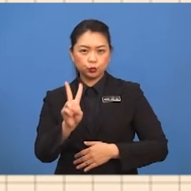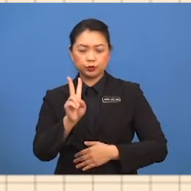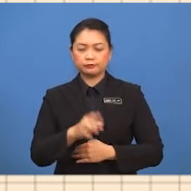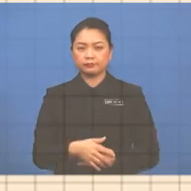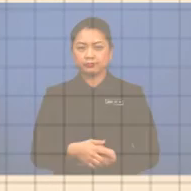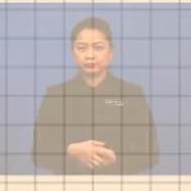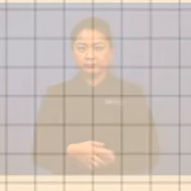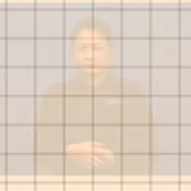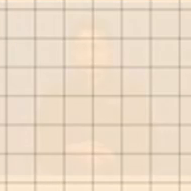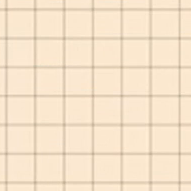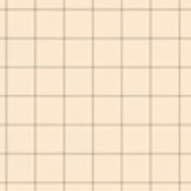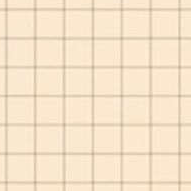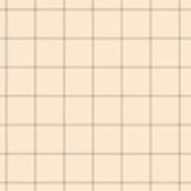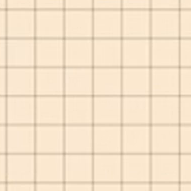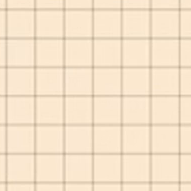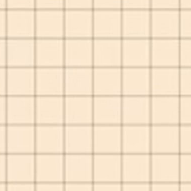2.